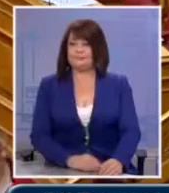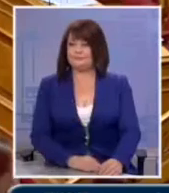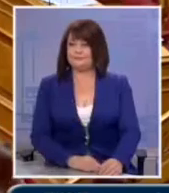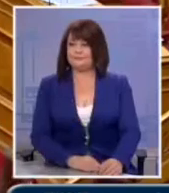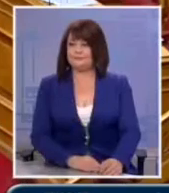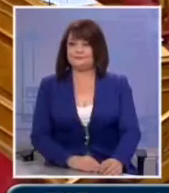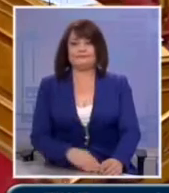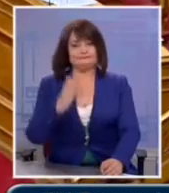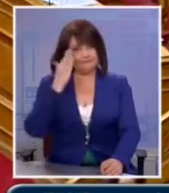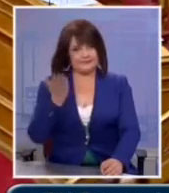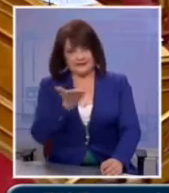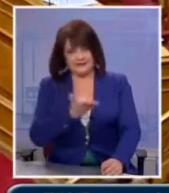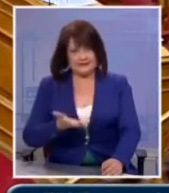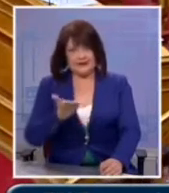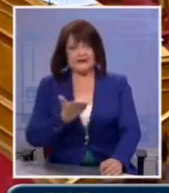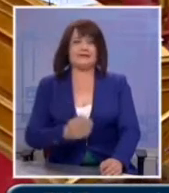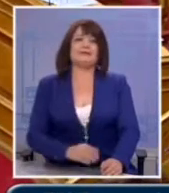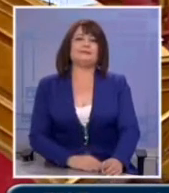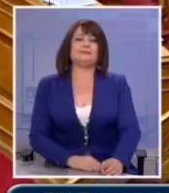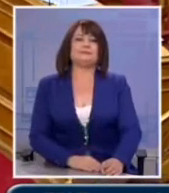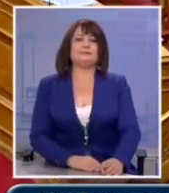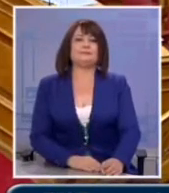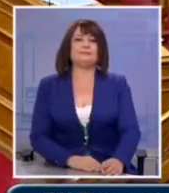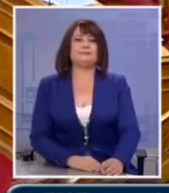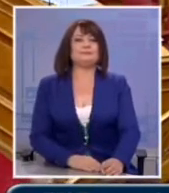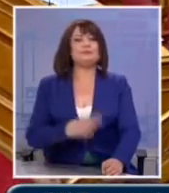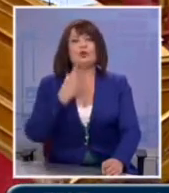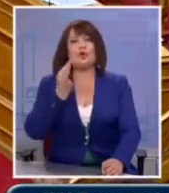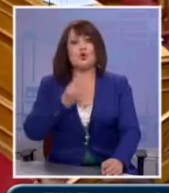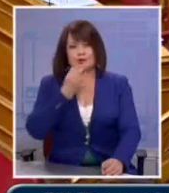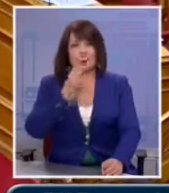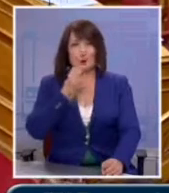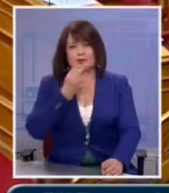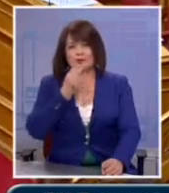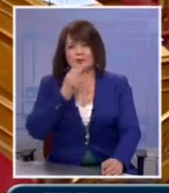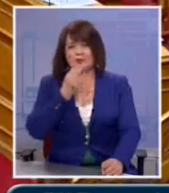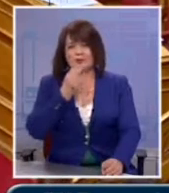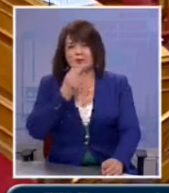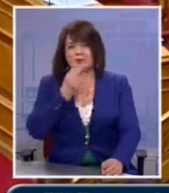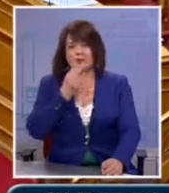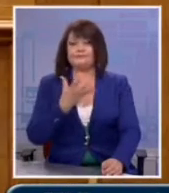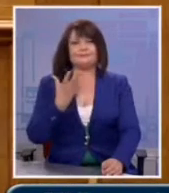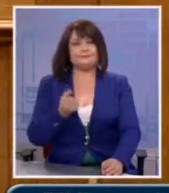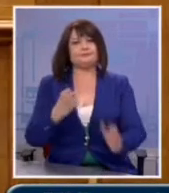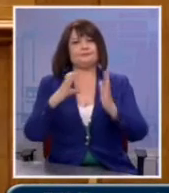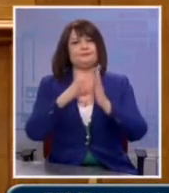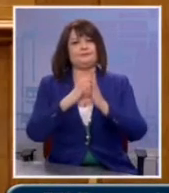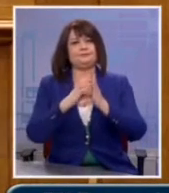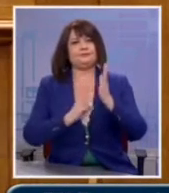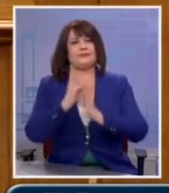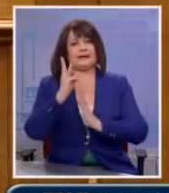Να σας καλημερίσω όλους και όλες. Το λόγο τον παίρνω γιατί υπάρχει ένα άρθρο